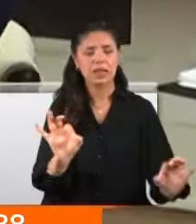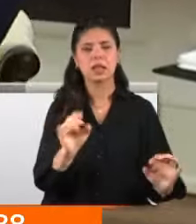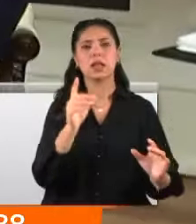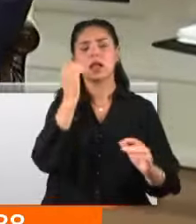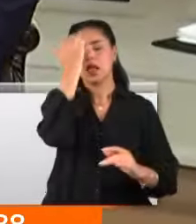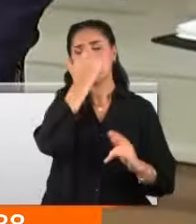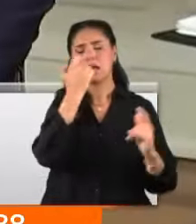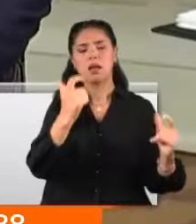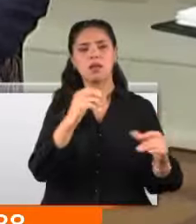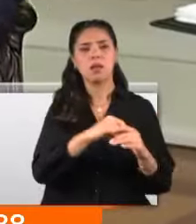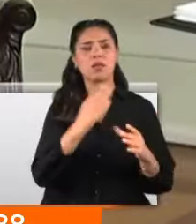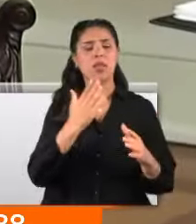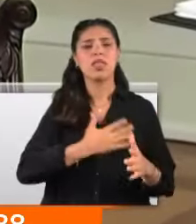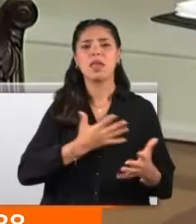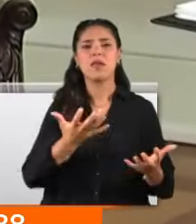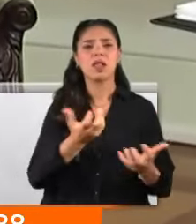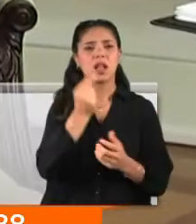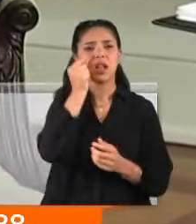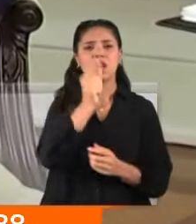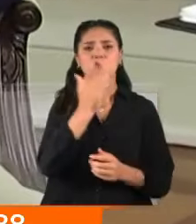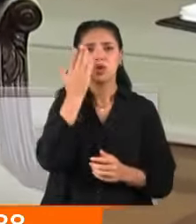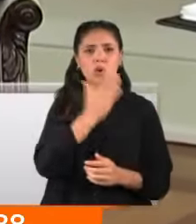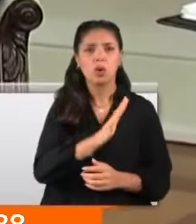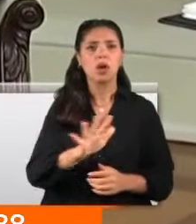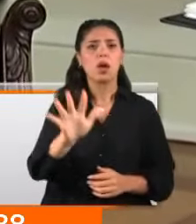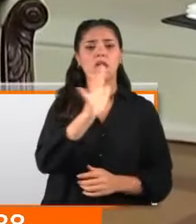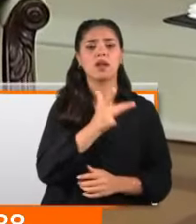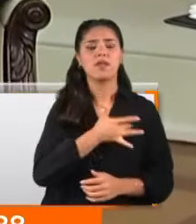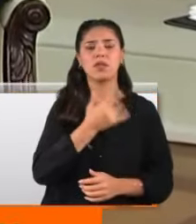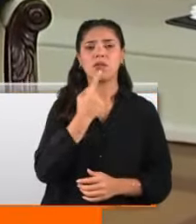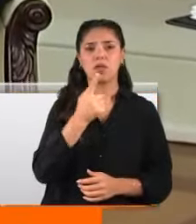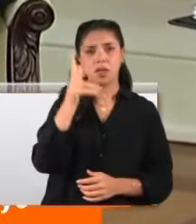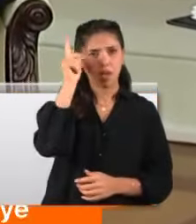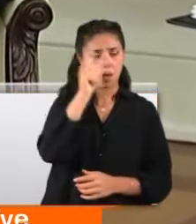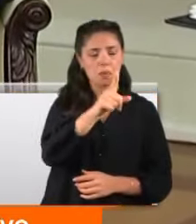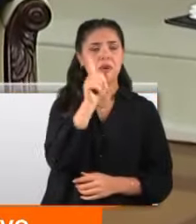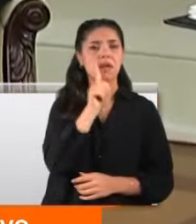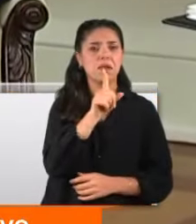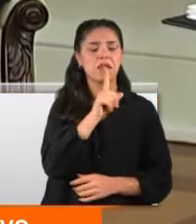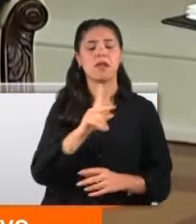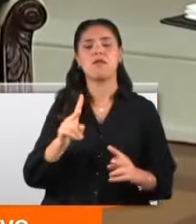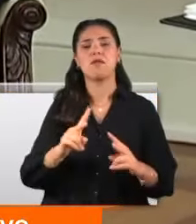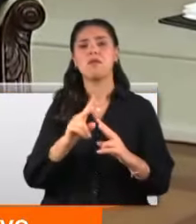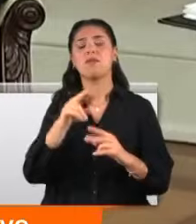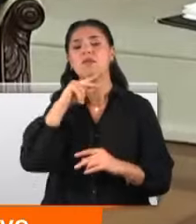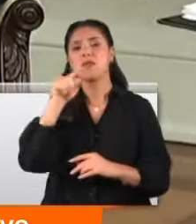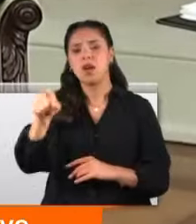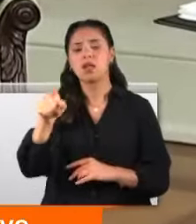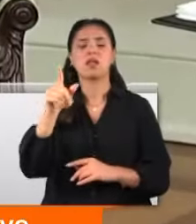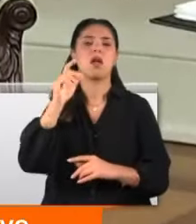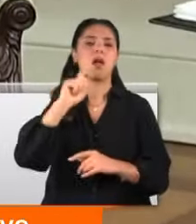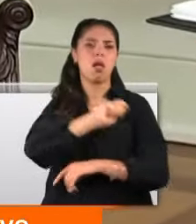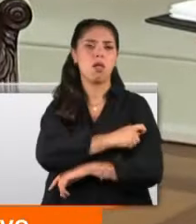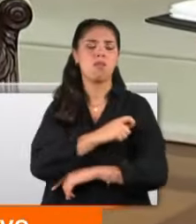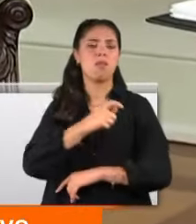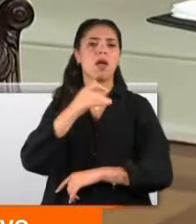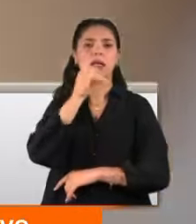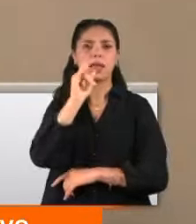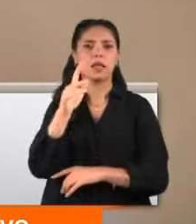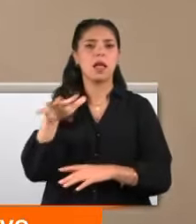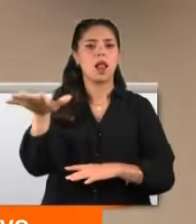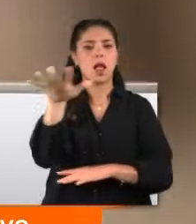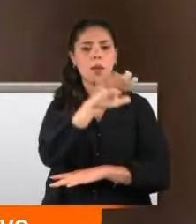insan neredeyse kalmamışken vicdan çağrısı yaptı. Amerika, İngiltere, Fransa, Almanya ve İtalya ortak bir yazılı açıklama